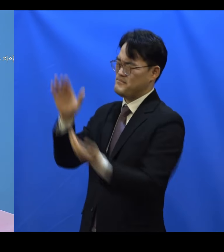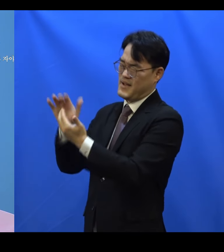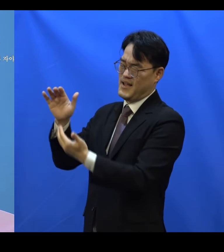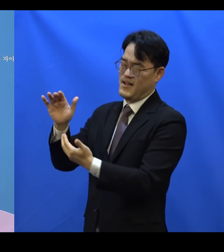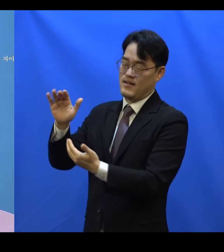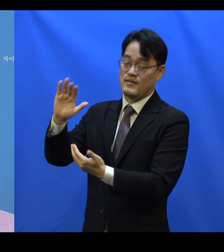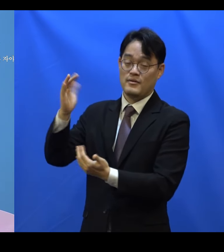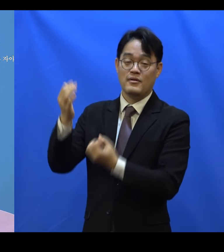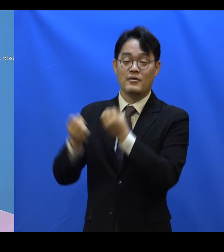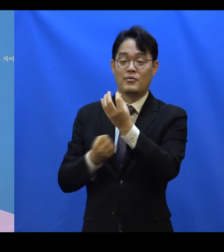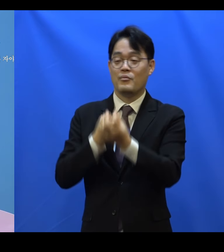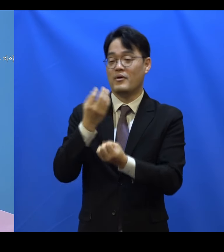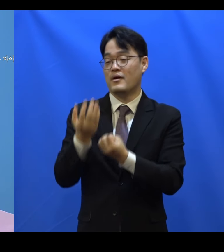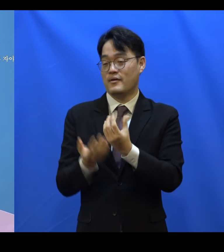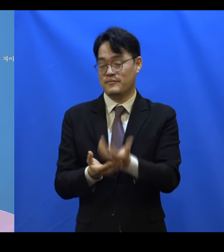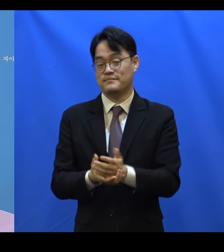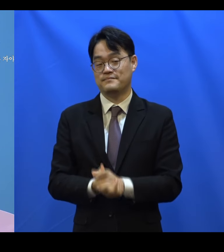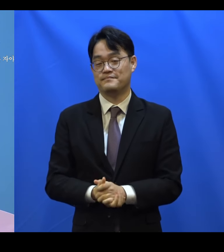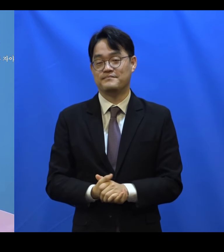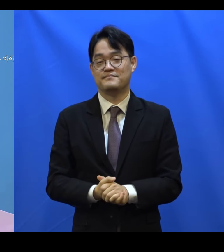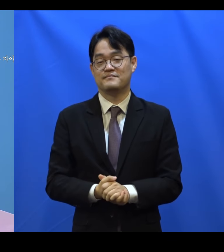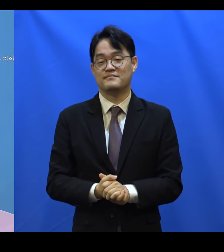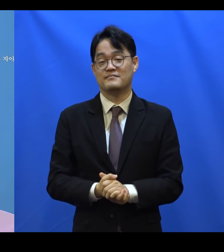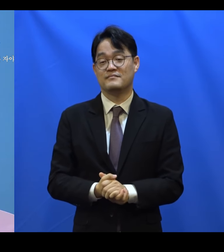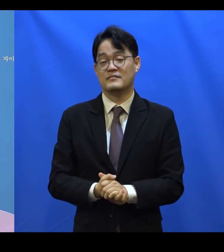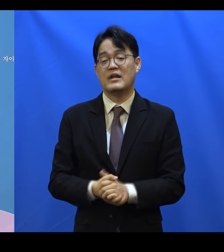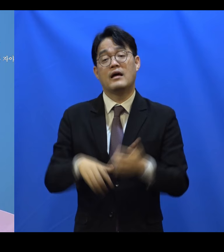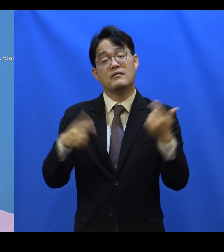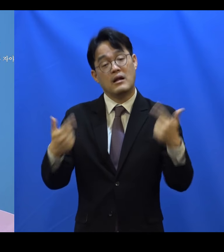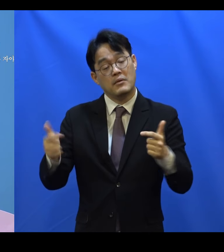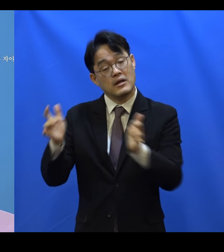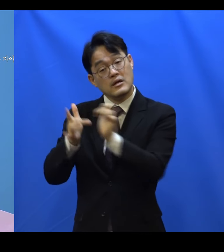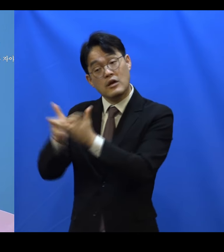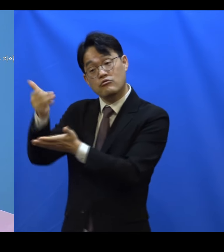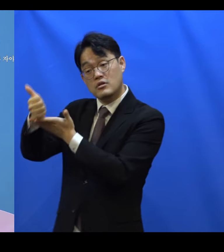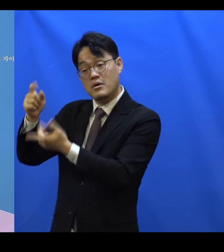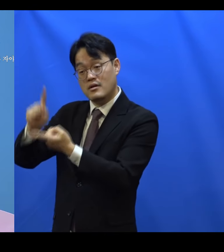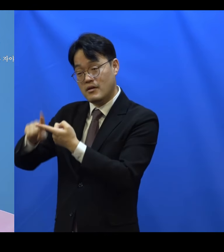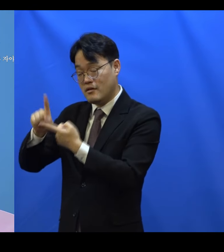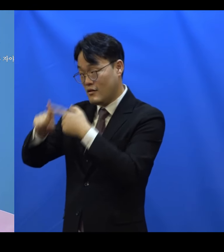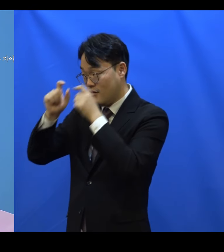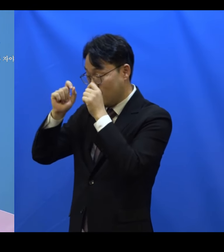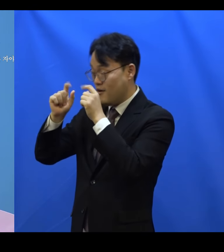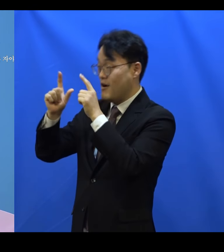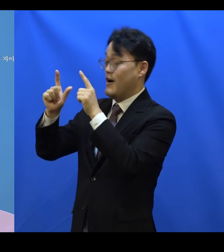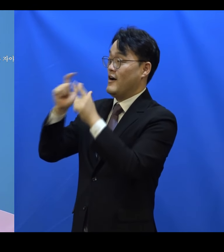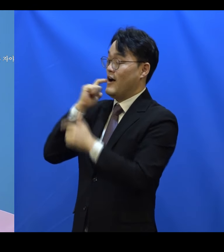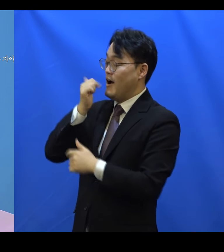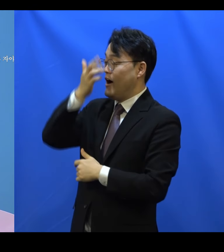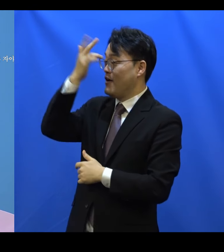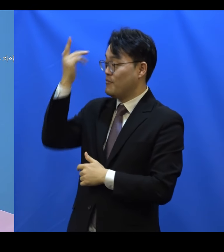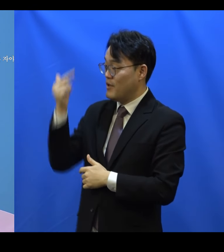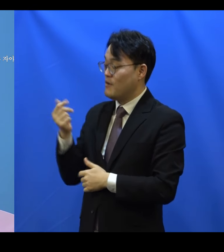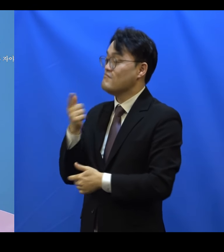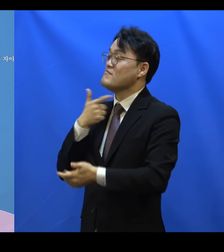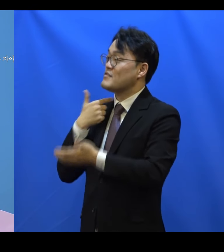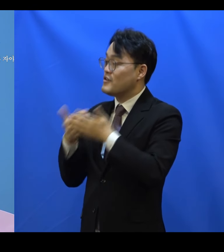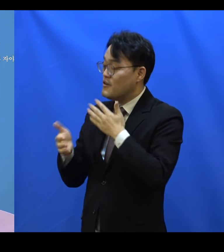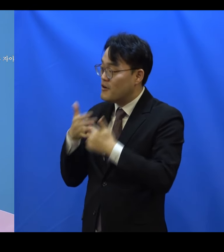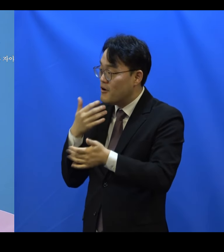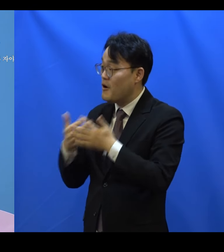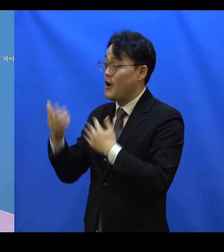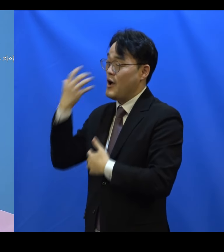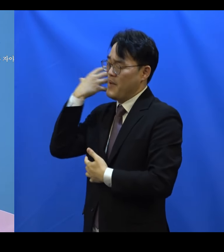이러면 우리 신앙생활이 식상해질 수 없어요. 그리스도를 알아가면 알아갈수록 그분의 아름다움에 매료되는